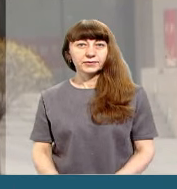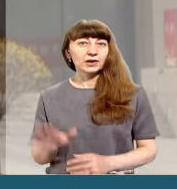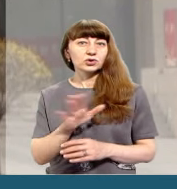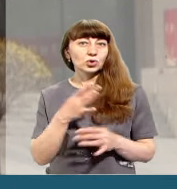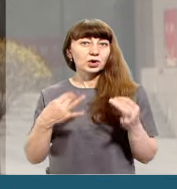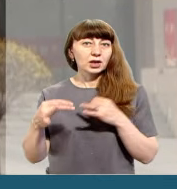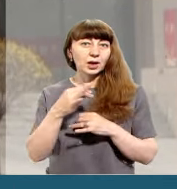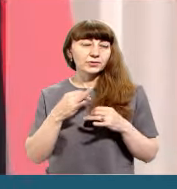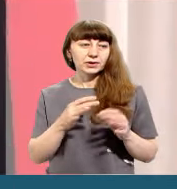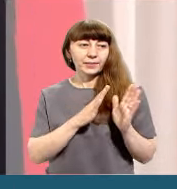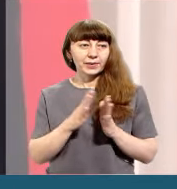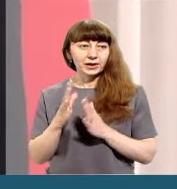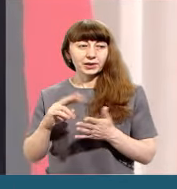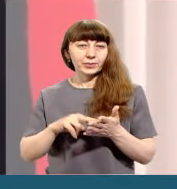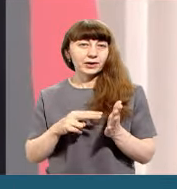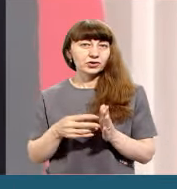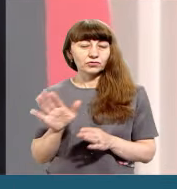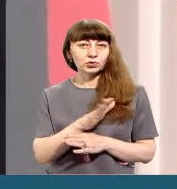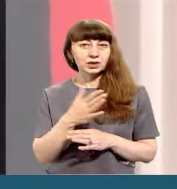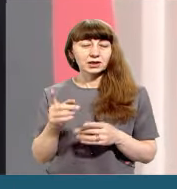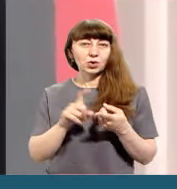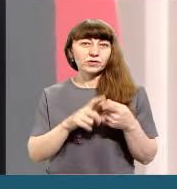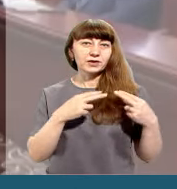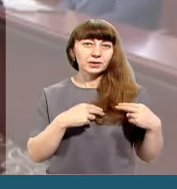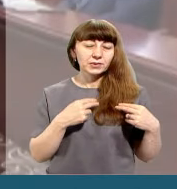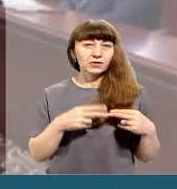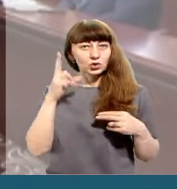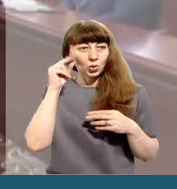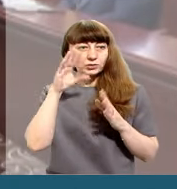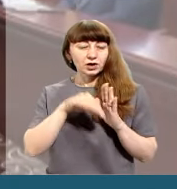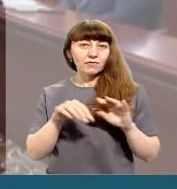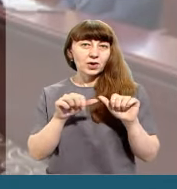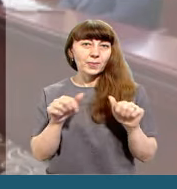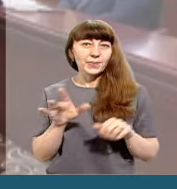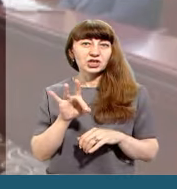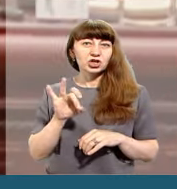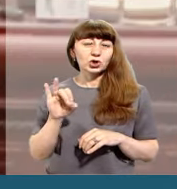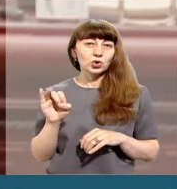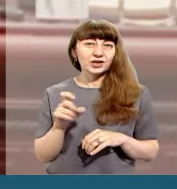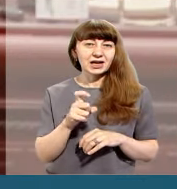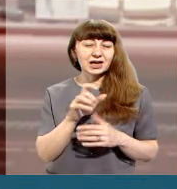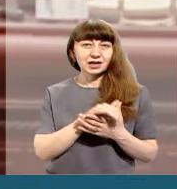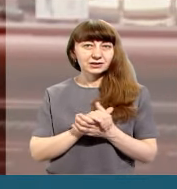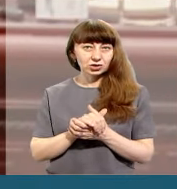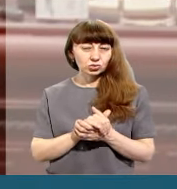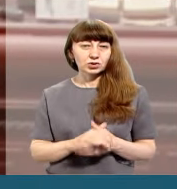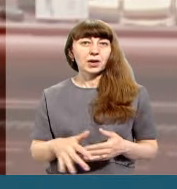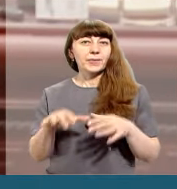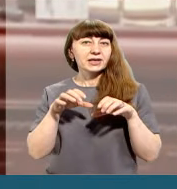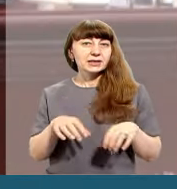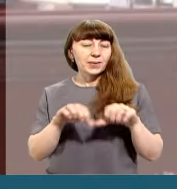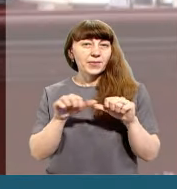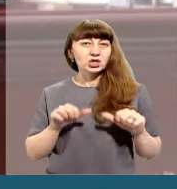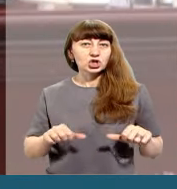Стороны обсудили состояние и перспективы двустороннего взаимодействия, в том числе в формате межрегионального сотрудничества. Председатель